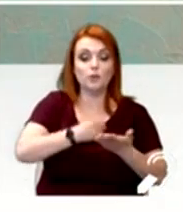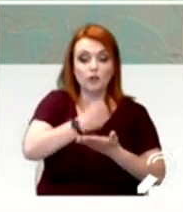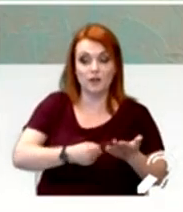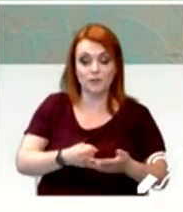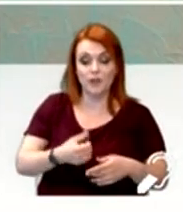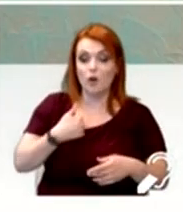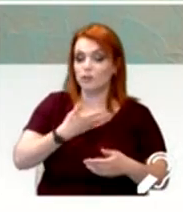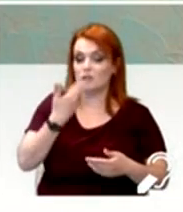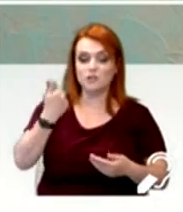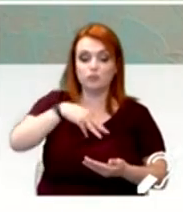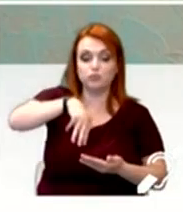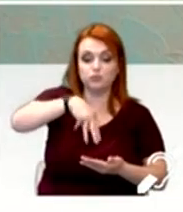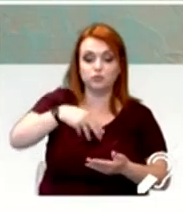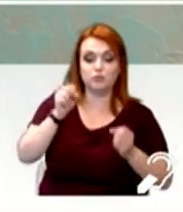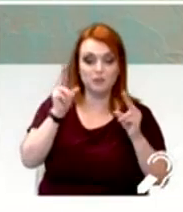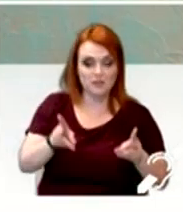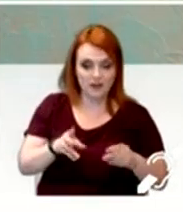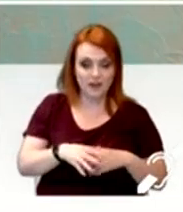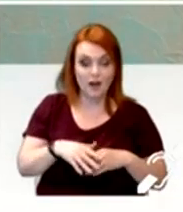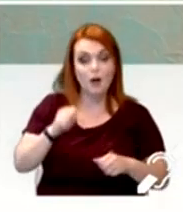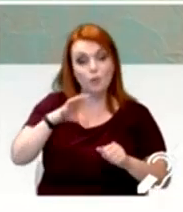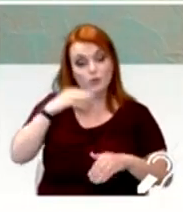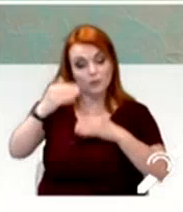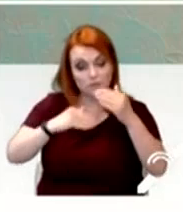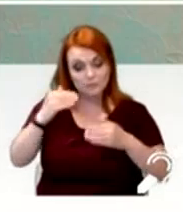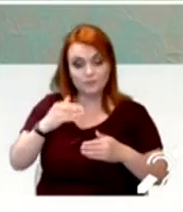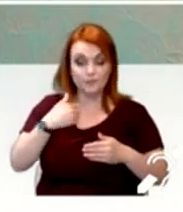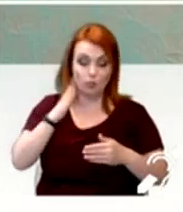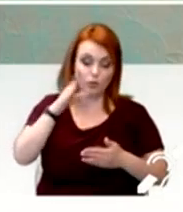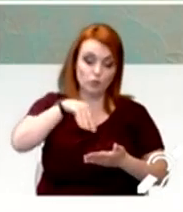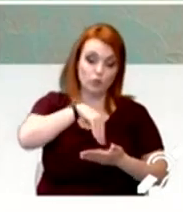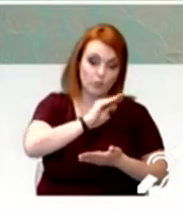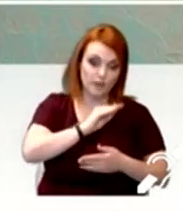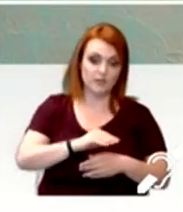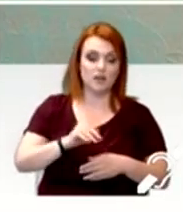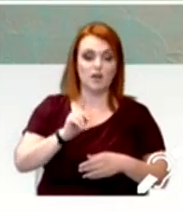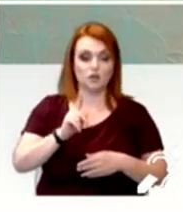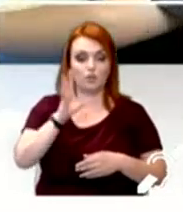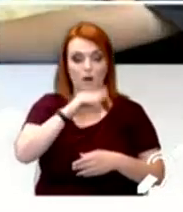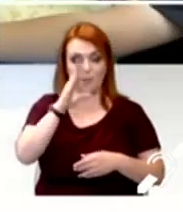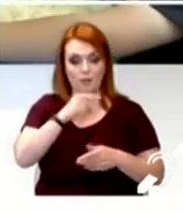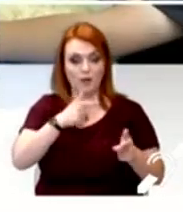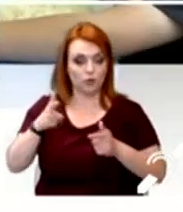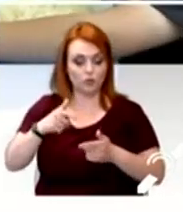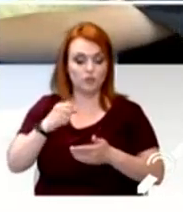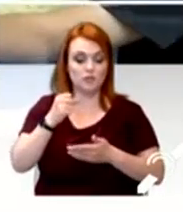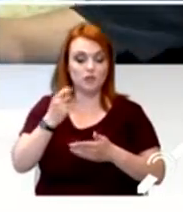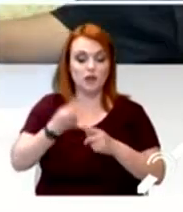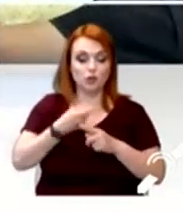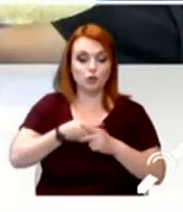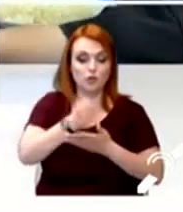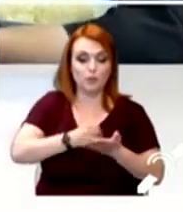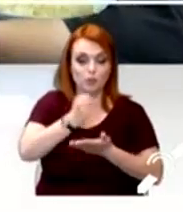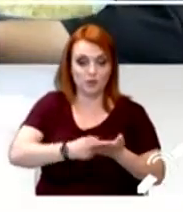și sper în continuare să avem aceste lucruri care să ne permită să facem aceste bucate. Reprezentanții